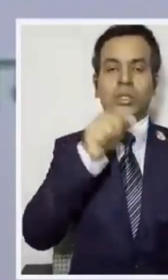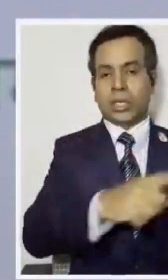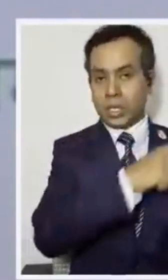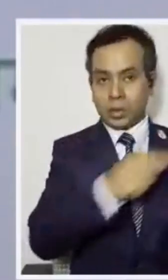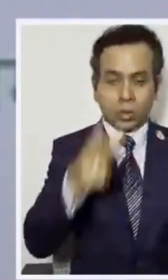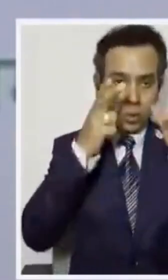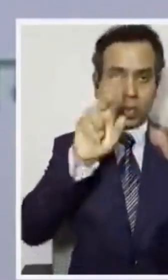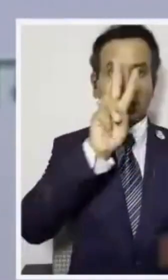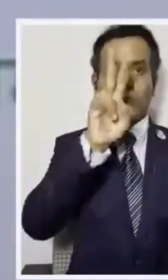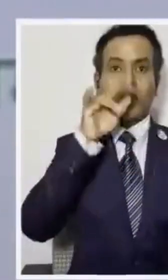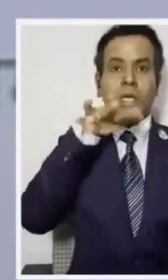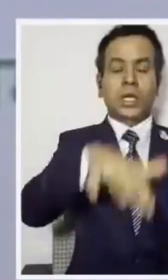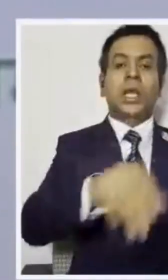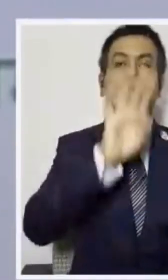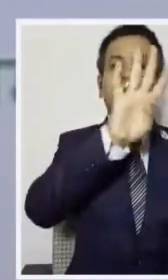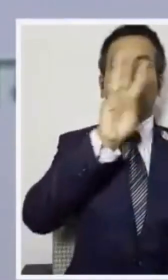পেয়েছেন